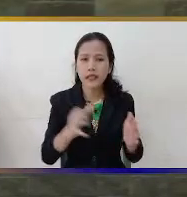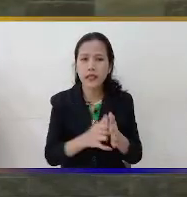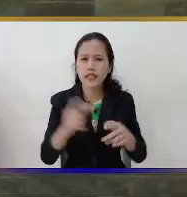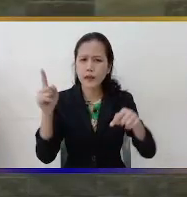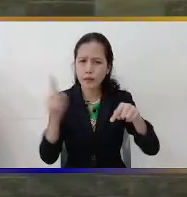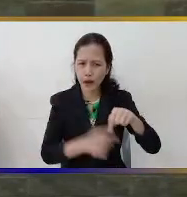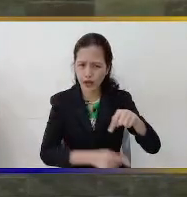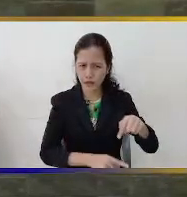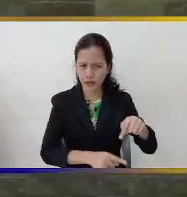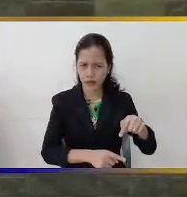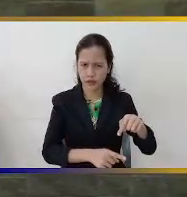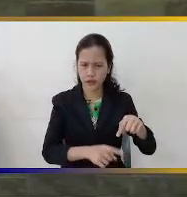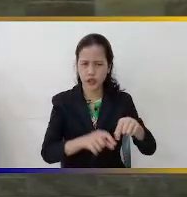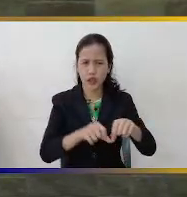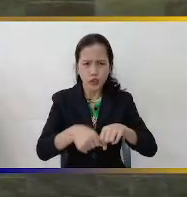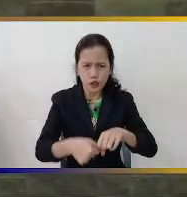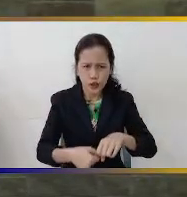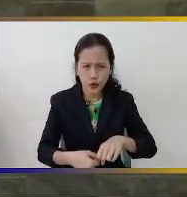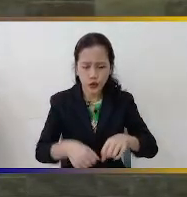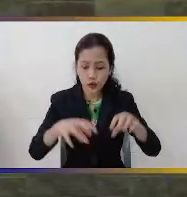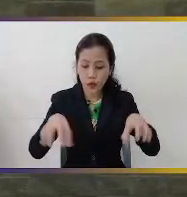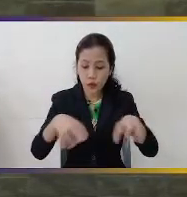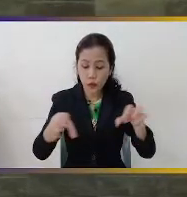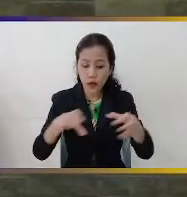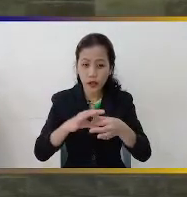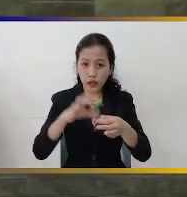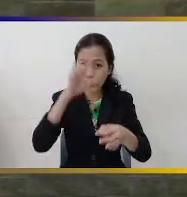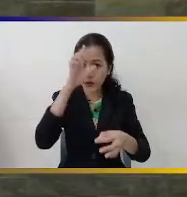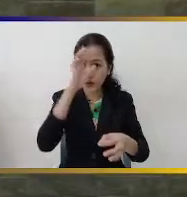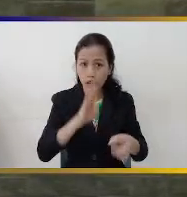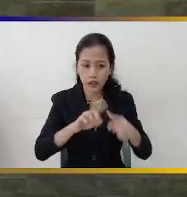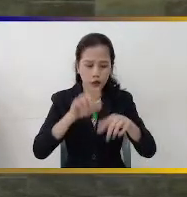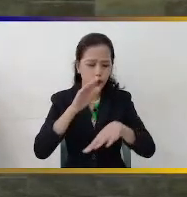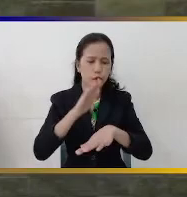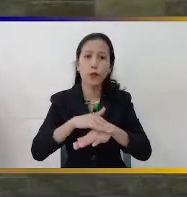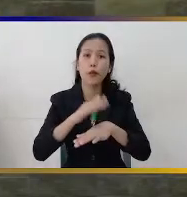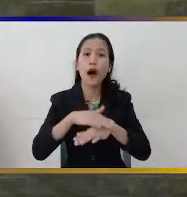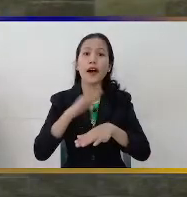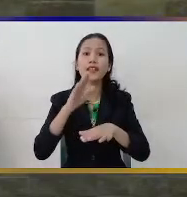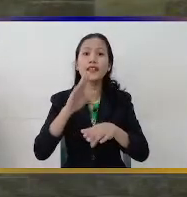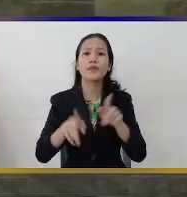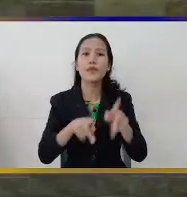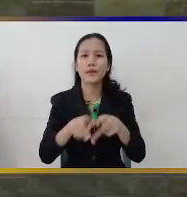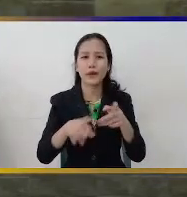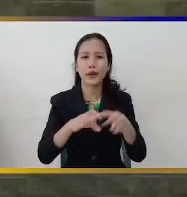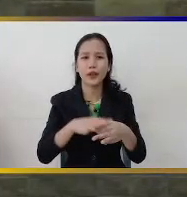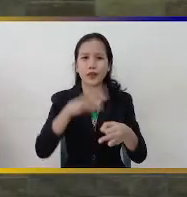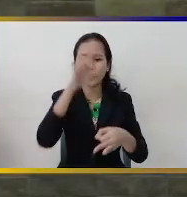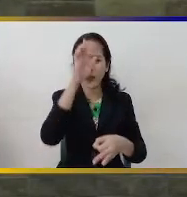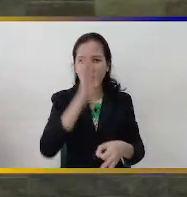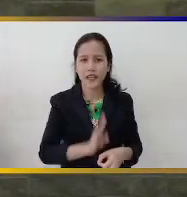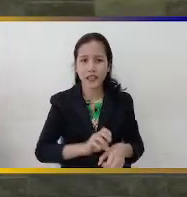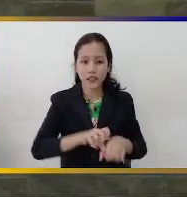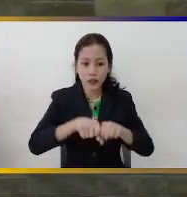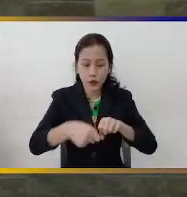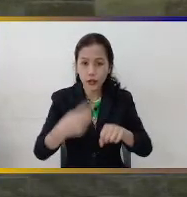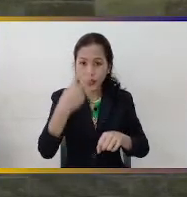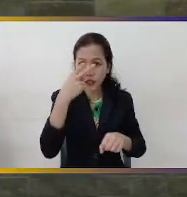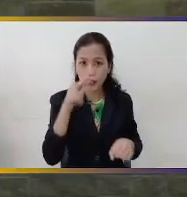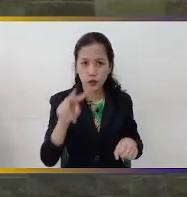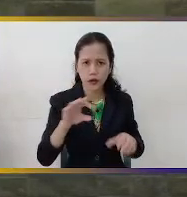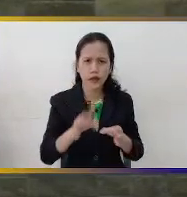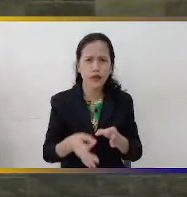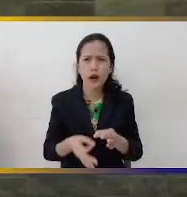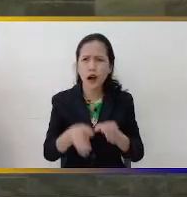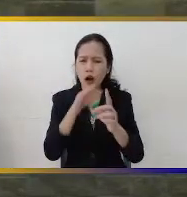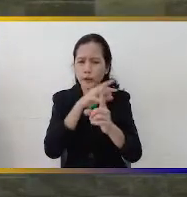ang trabaho po ng mga prophet is to warn the people of God. Okay? Kaya nga po, kung mapapansin nyo doon sa mga nakaraan